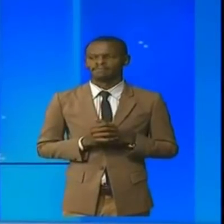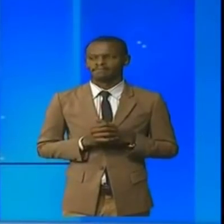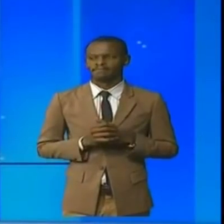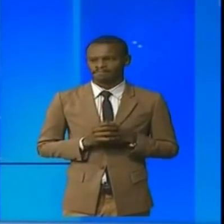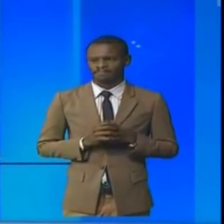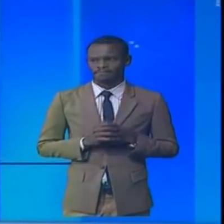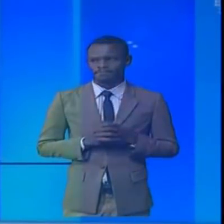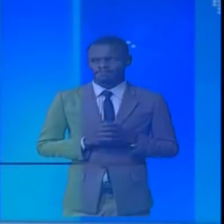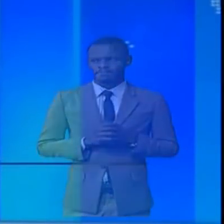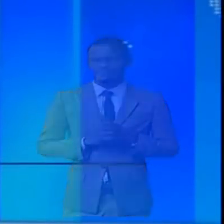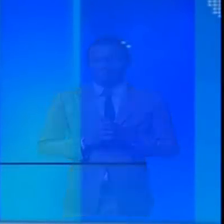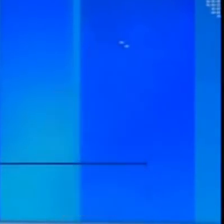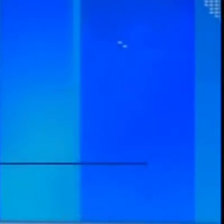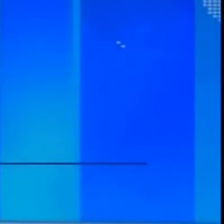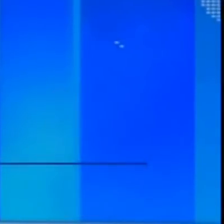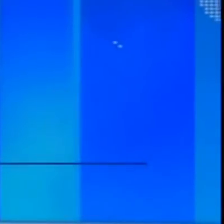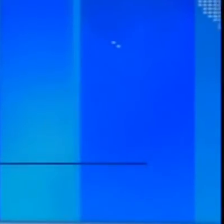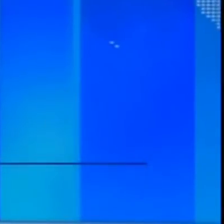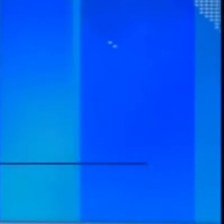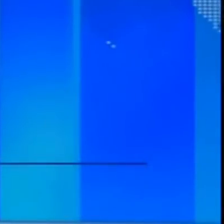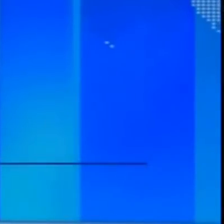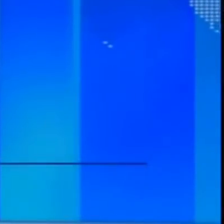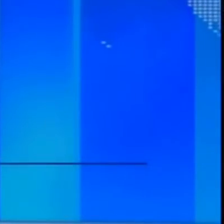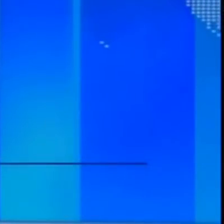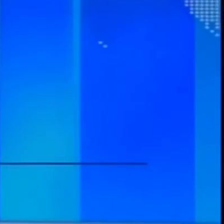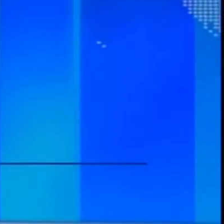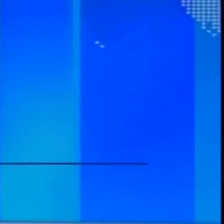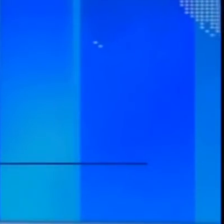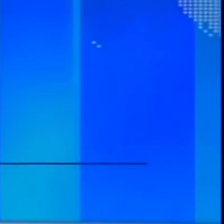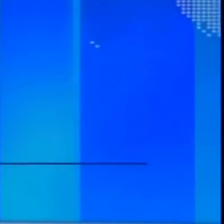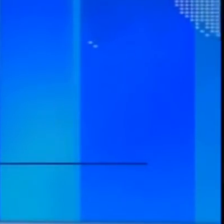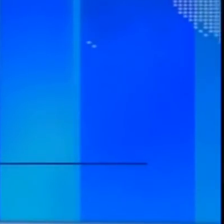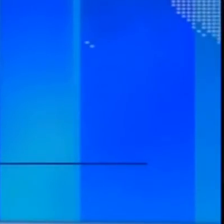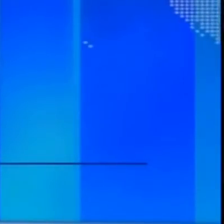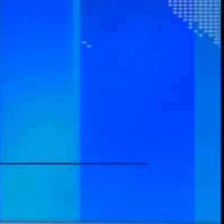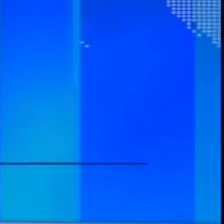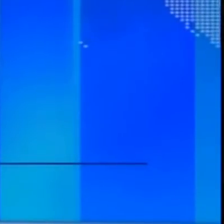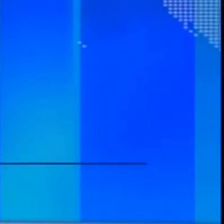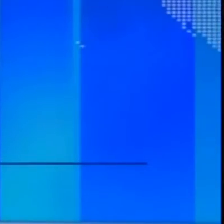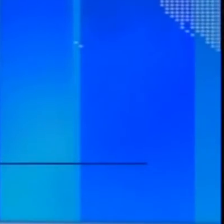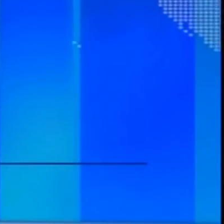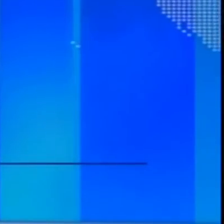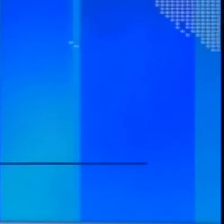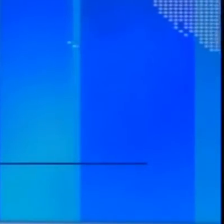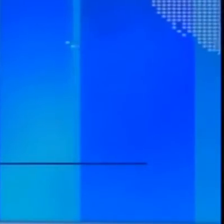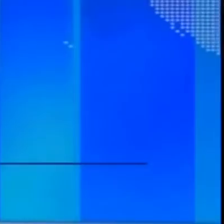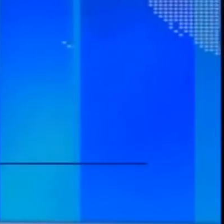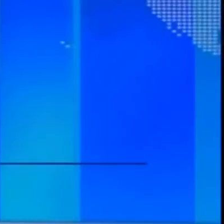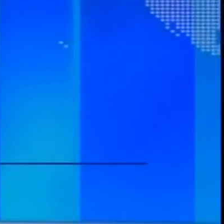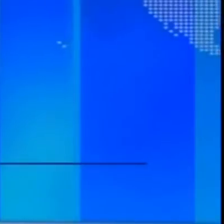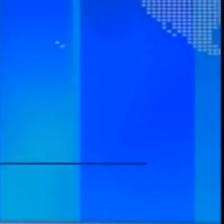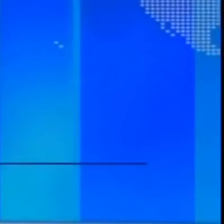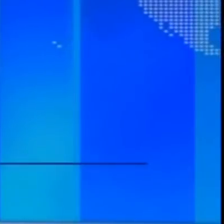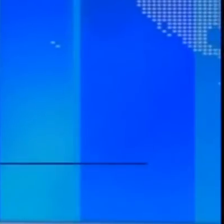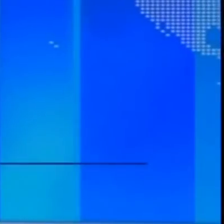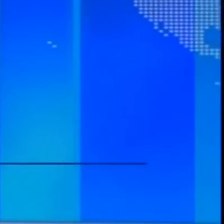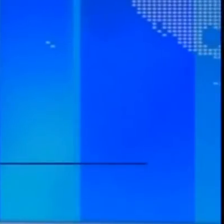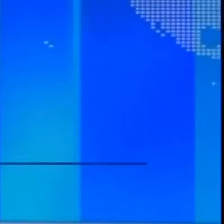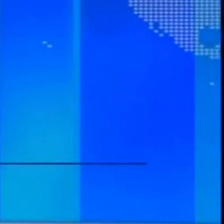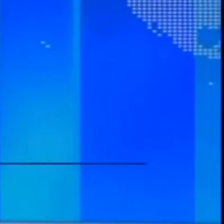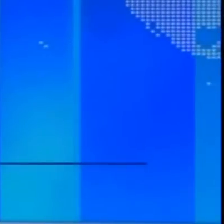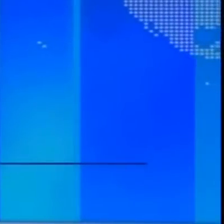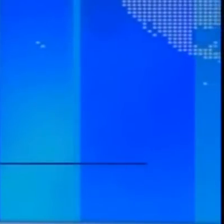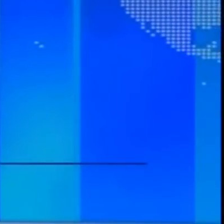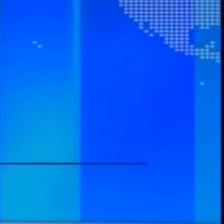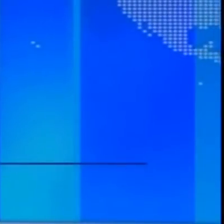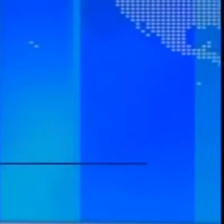Nous allons encore lire ces communiqués à l'attention des agents et cadres de l'OGFREM. Les conseils d'administration de l'Office de gestion du fret